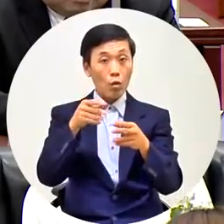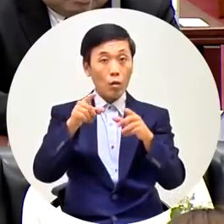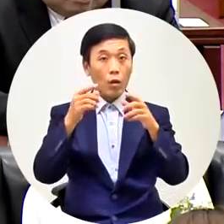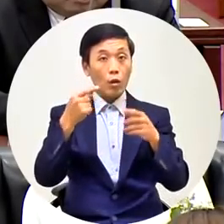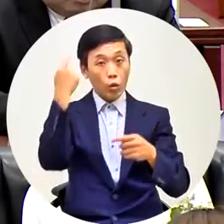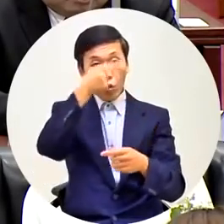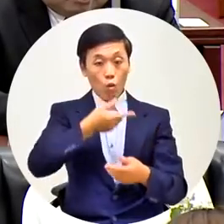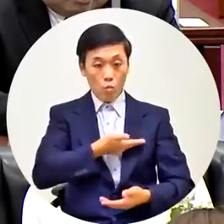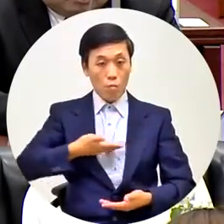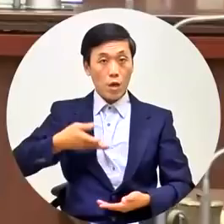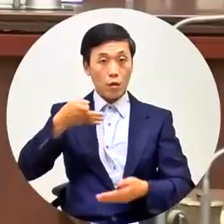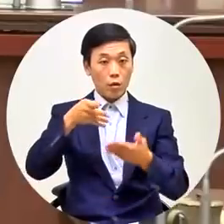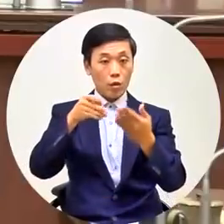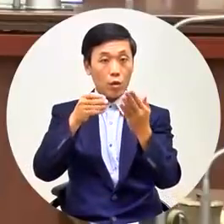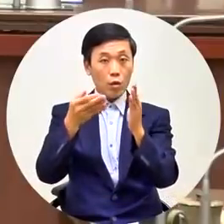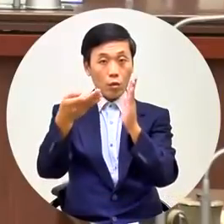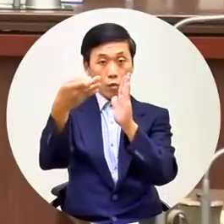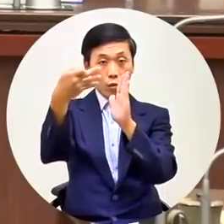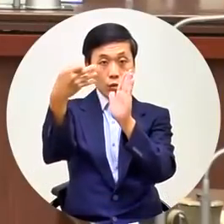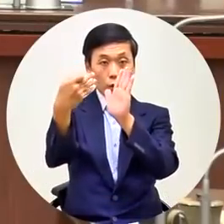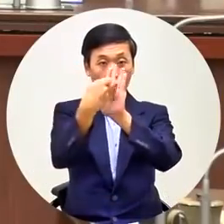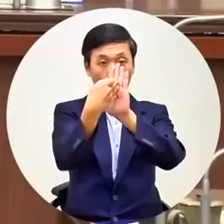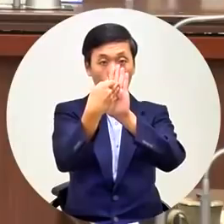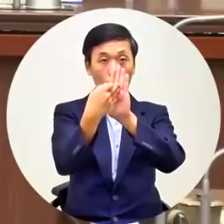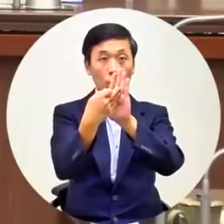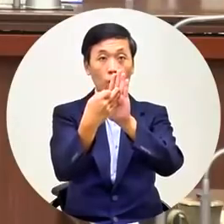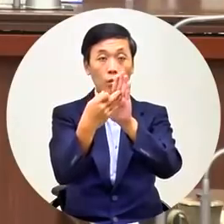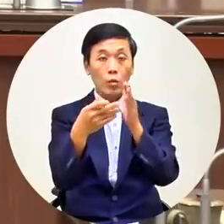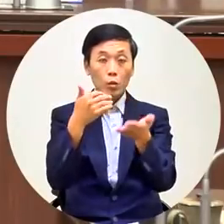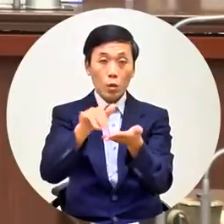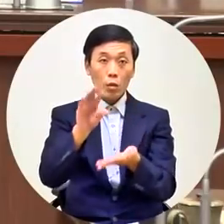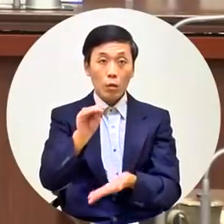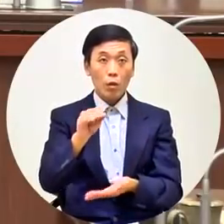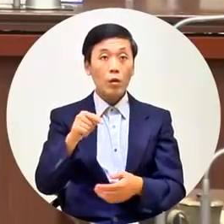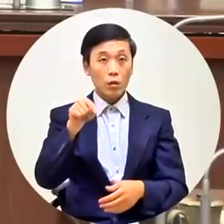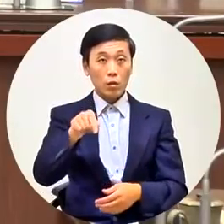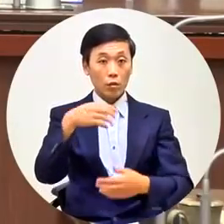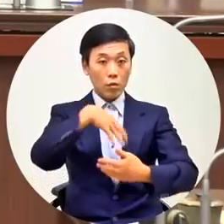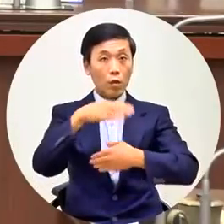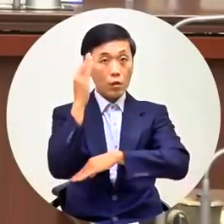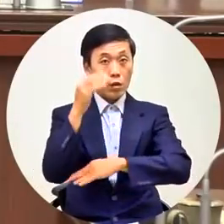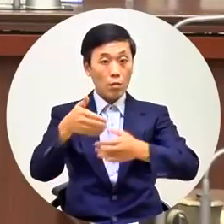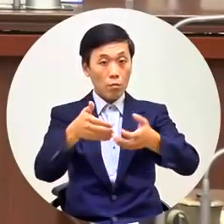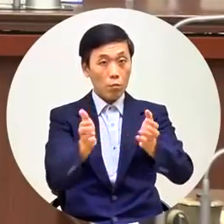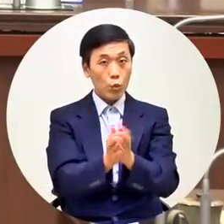是这个部分呢，哦，我想是这样子啊，哦，我们会因为这个内政部也没有很明确的规定，我们会尊重我